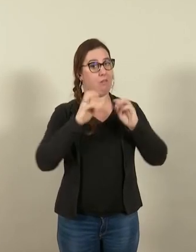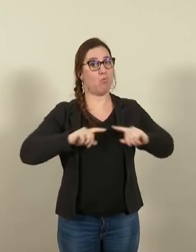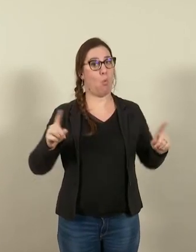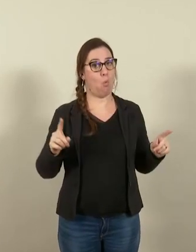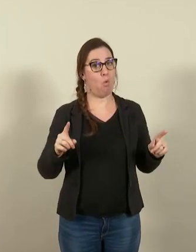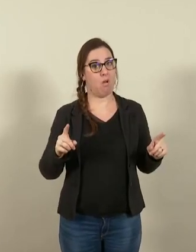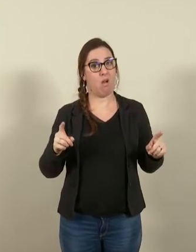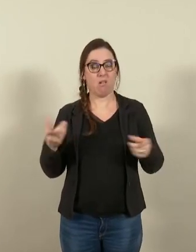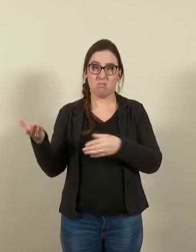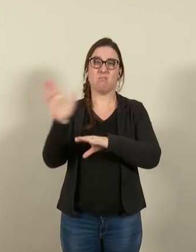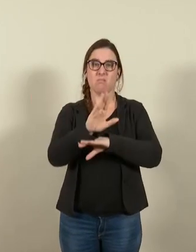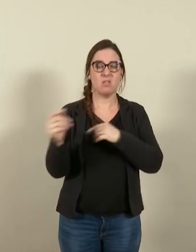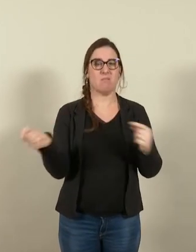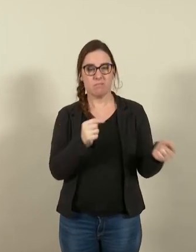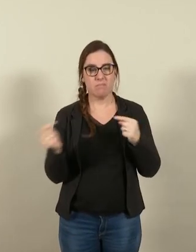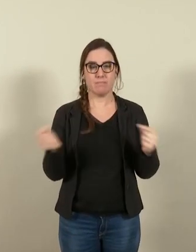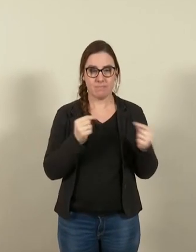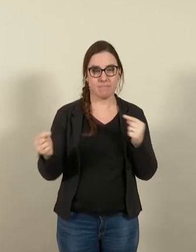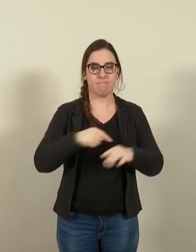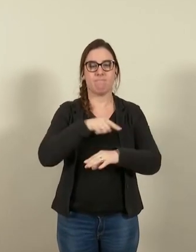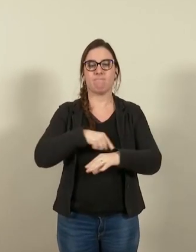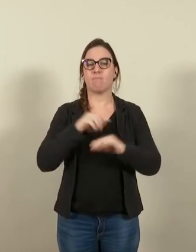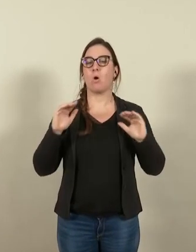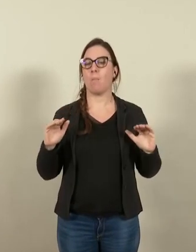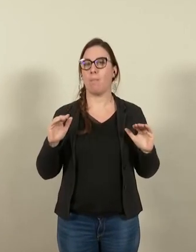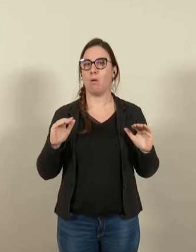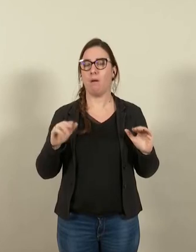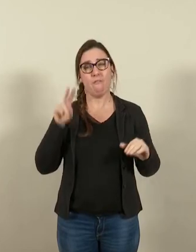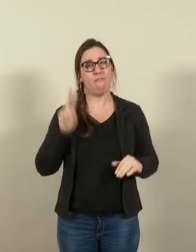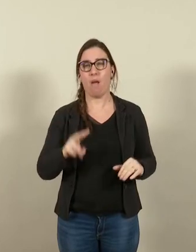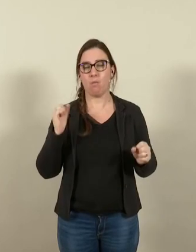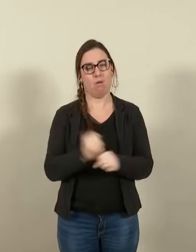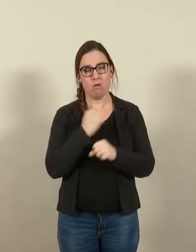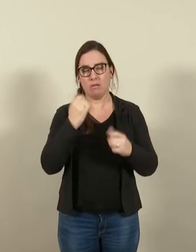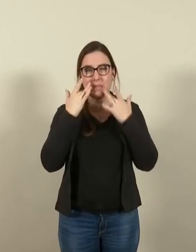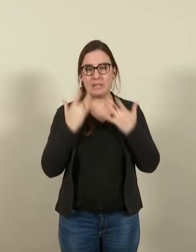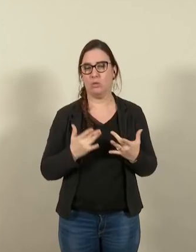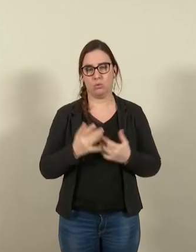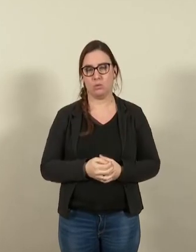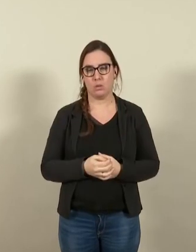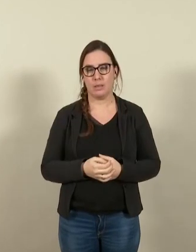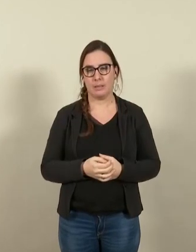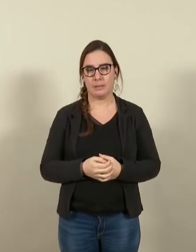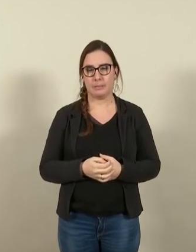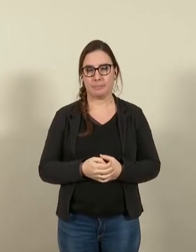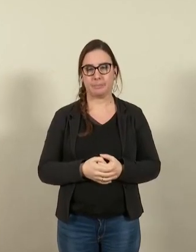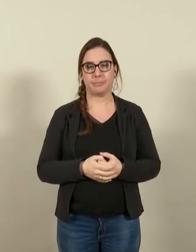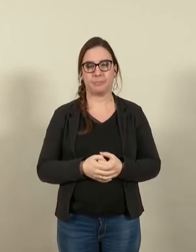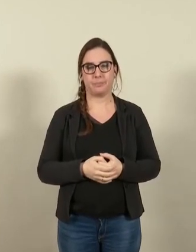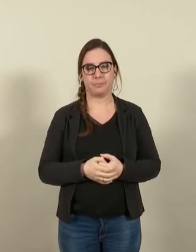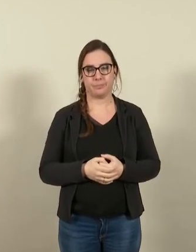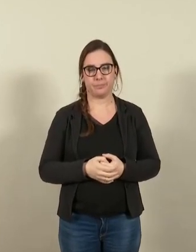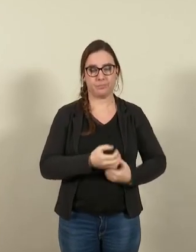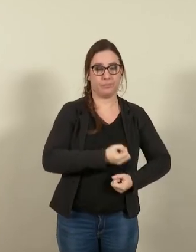et pourtant elle a été donc débattue ce soir nous regrettons profondément comme l'ont indiqué donc le deux porteurs